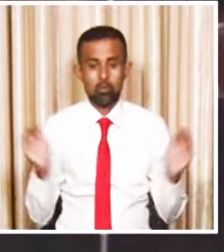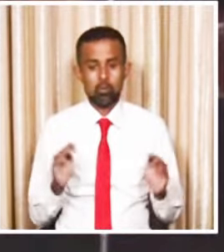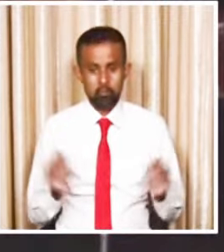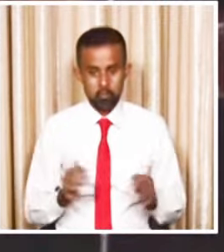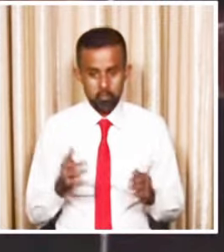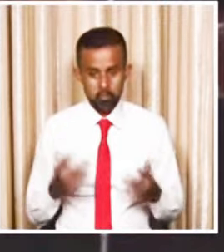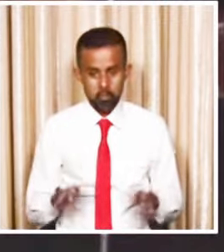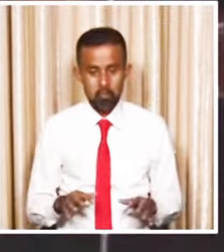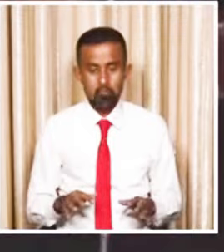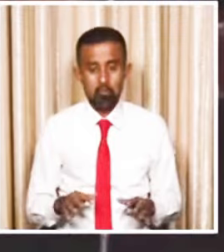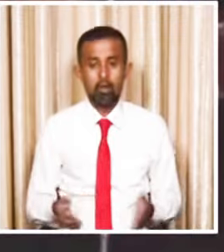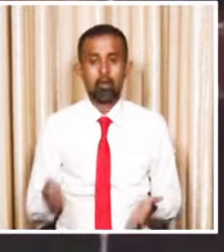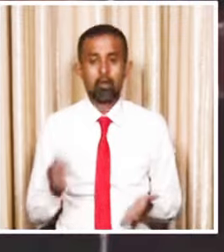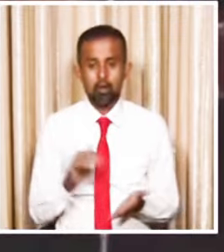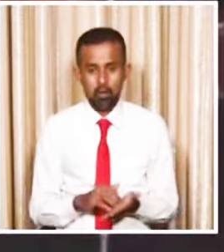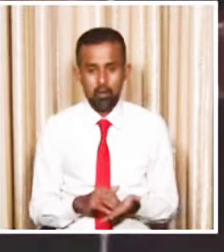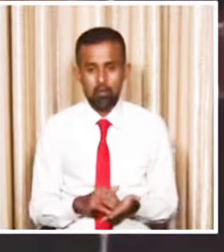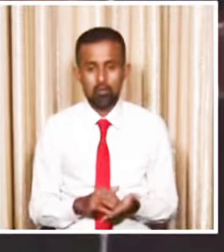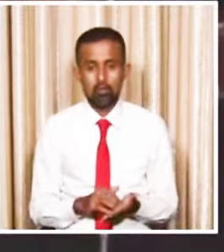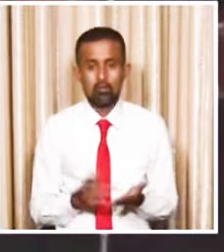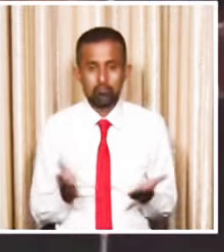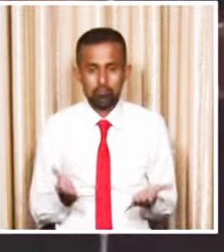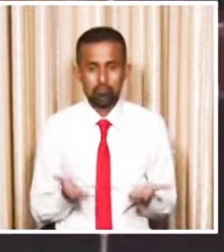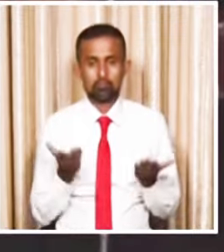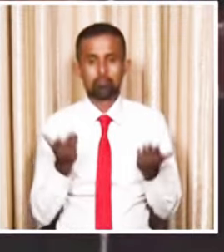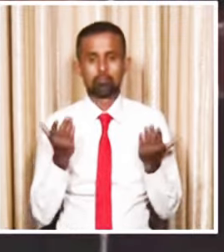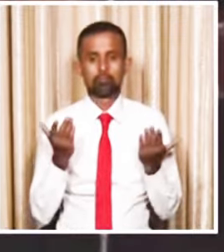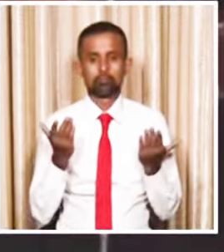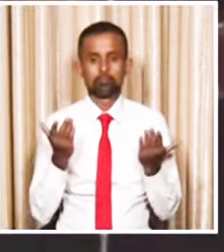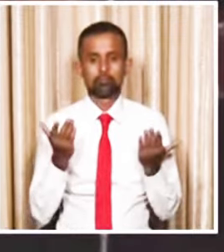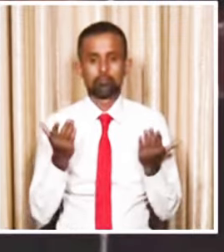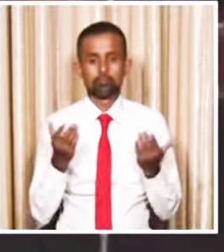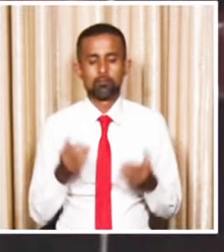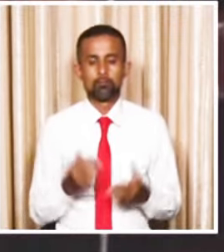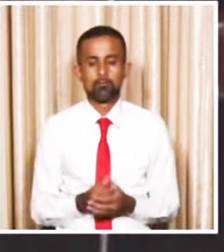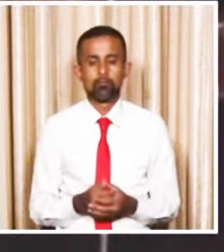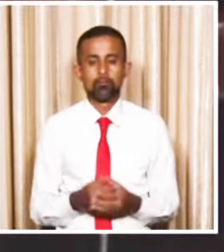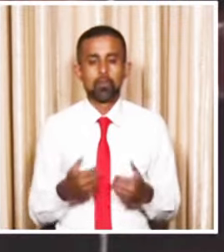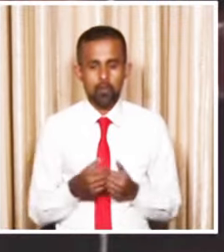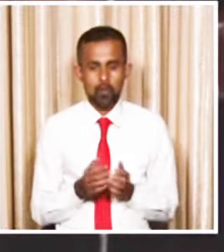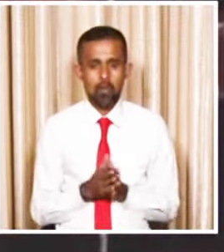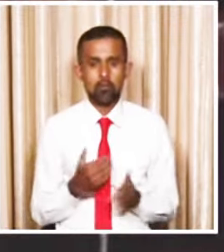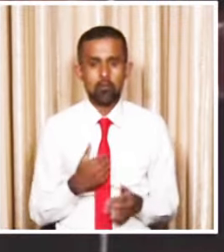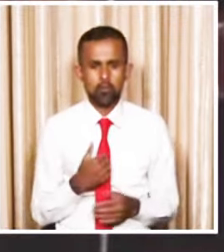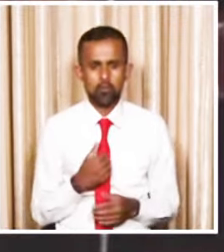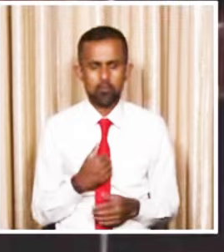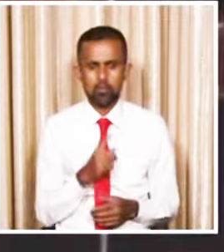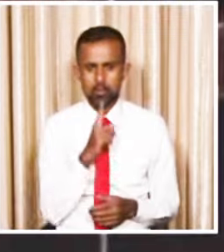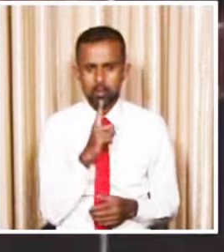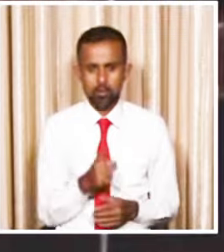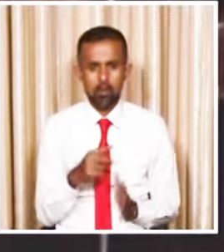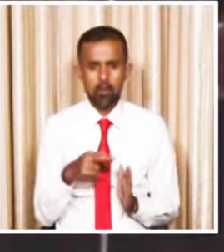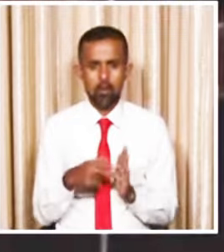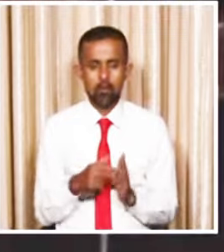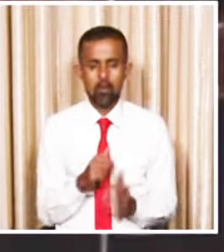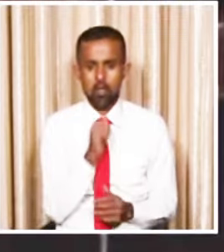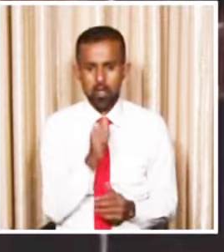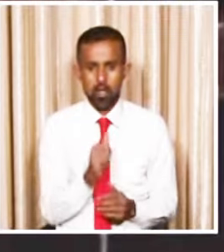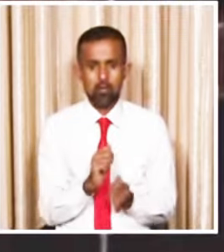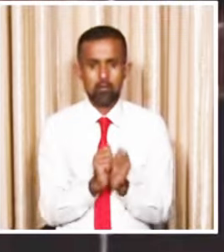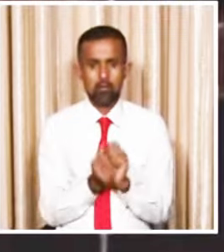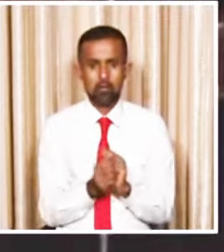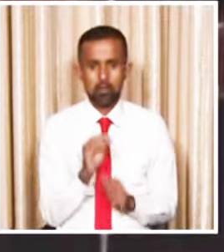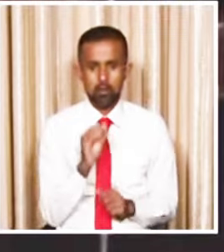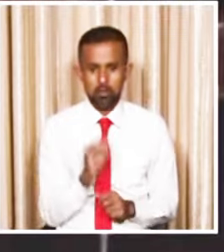తమ్మాయి అప్పు మీ ఆపహు ఎంతం గొడేమిన్ తిరిగింది ఇతోటి మెతన అపి విశ్వాస కరణ ఆర్థిక సభ్య పరివర్తన